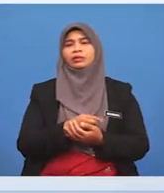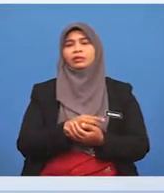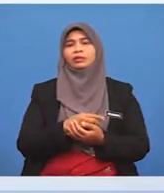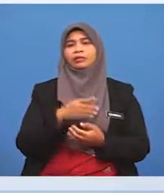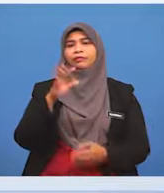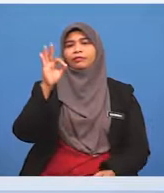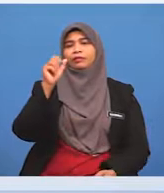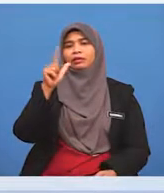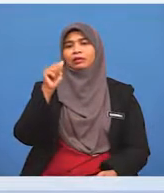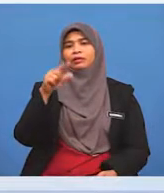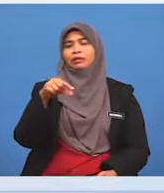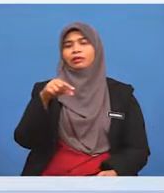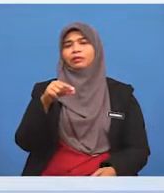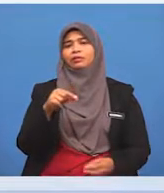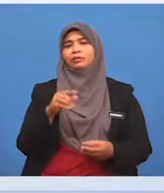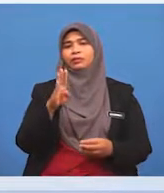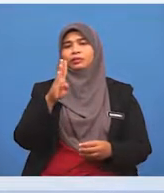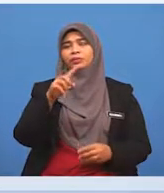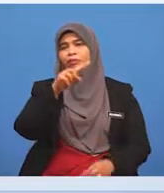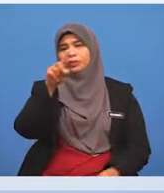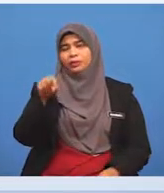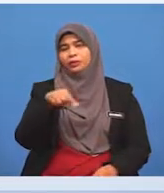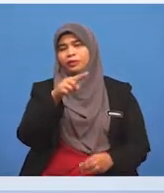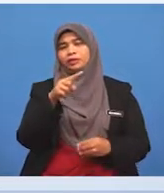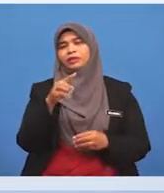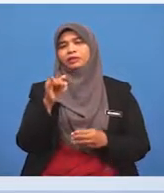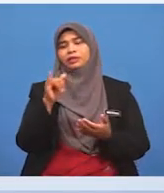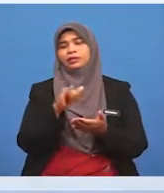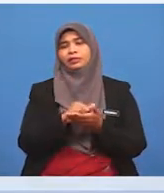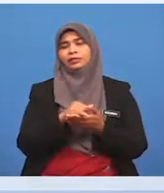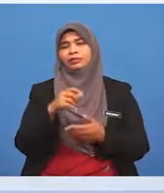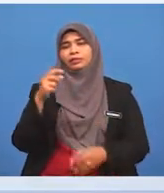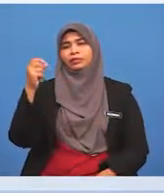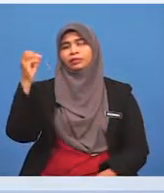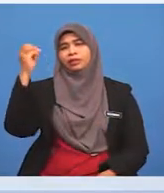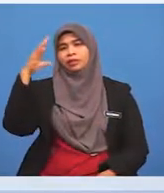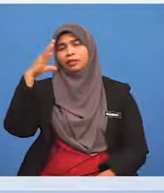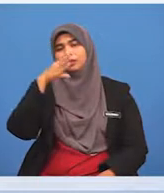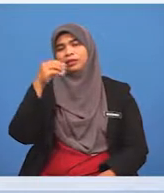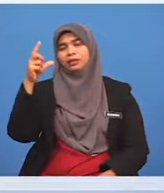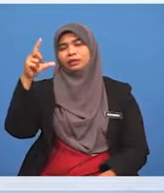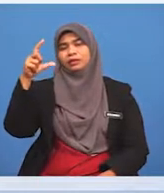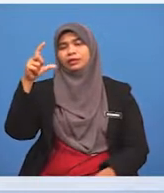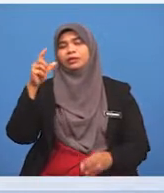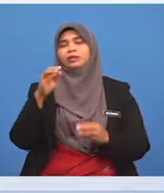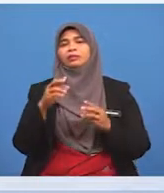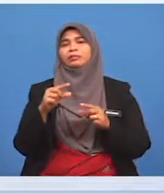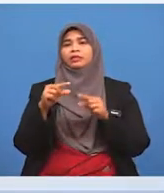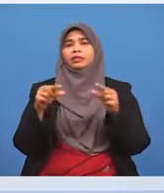bulan bergerak di angkasa mengikut bulatan orbitnya.